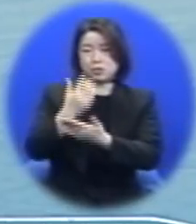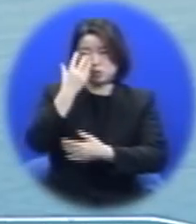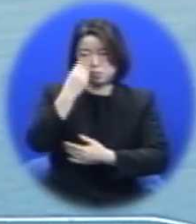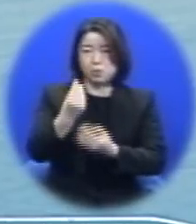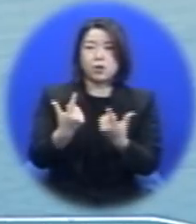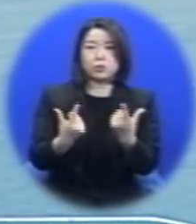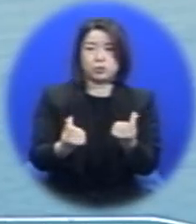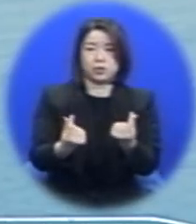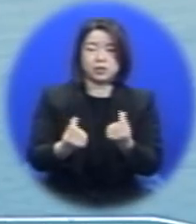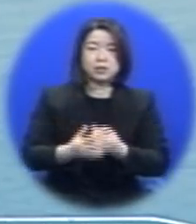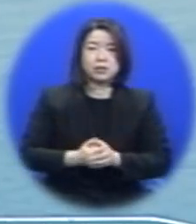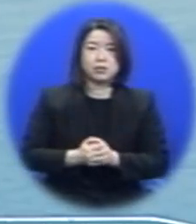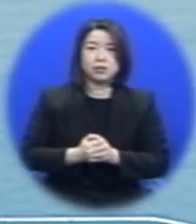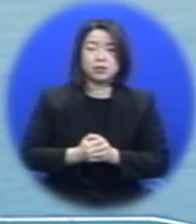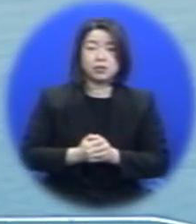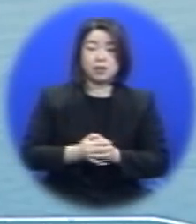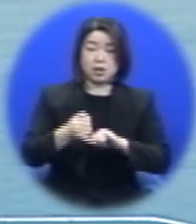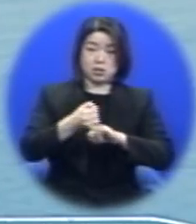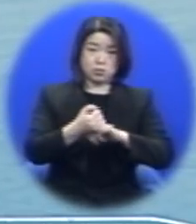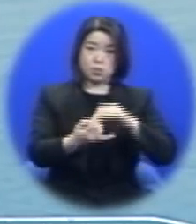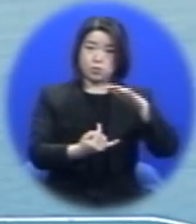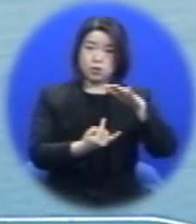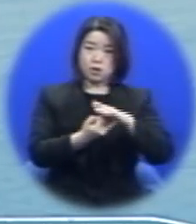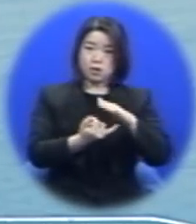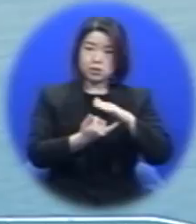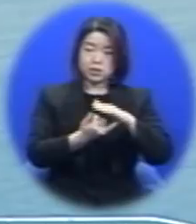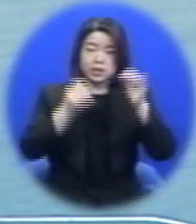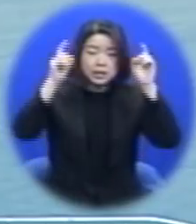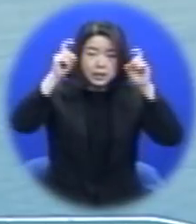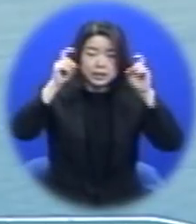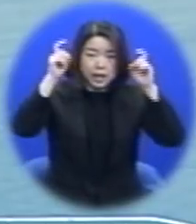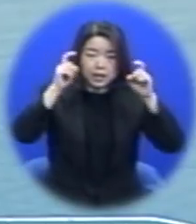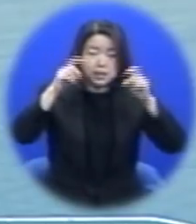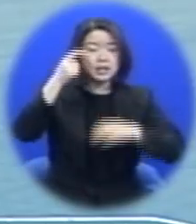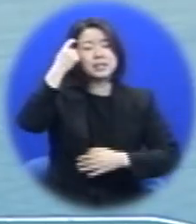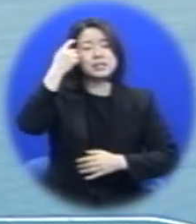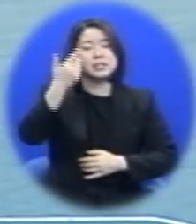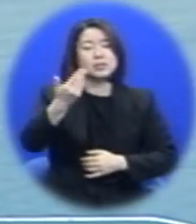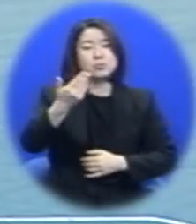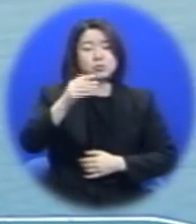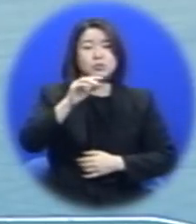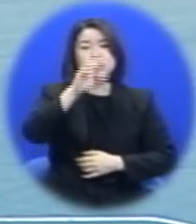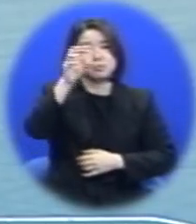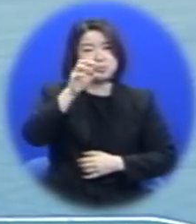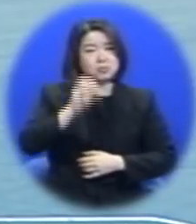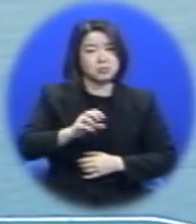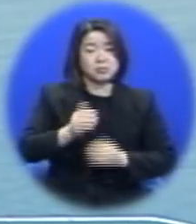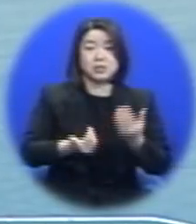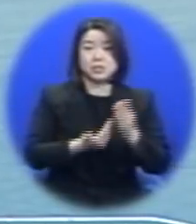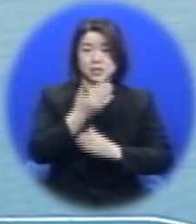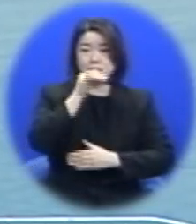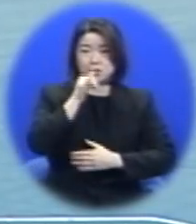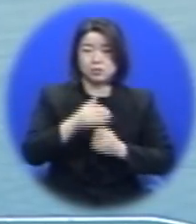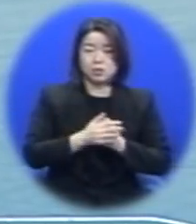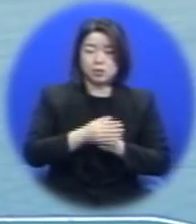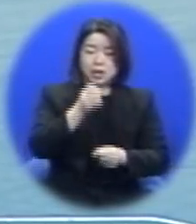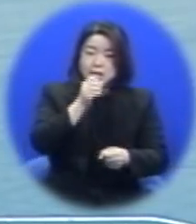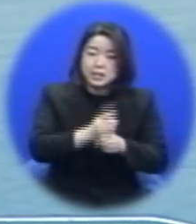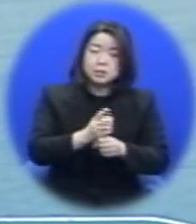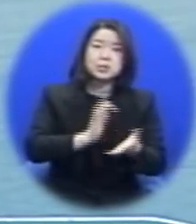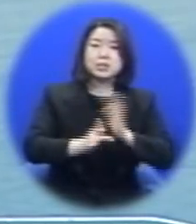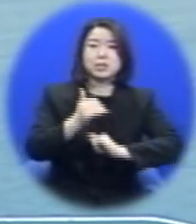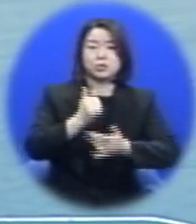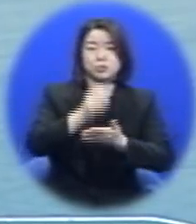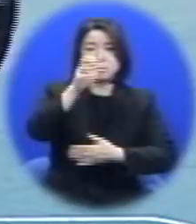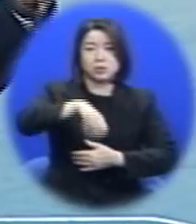그런데 왜 꼭 어린 양이어야 하는가 하는 질문은 생길 수 있습니다. 이미 예수님은 십자가에